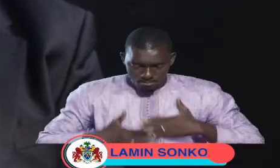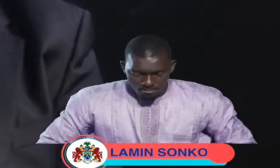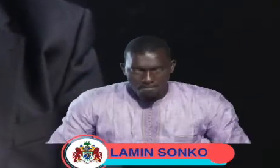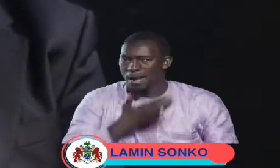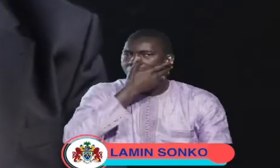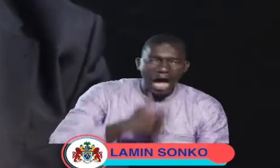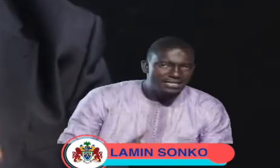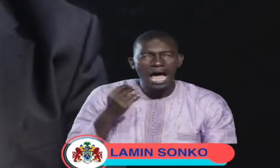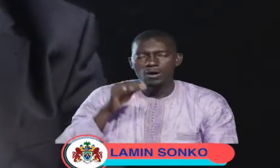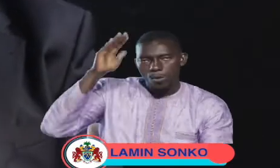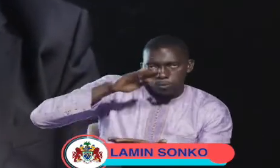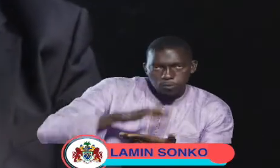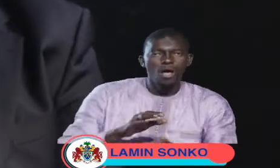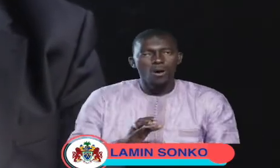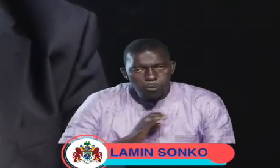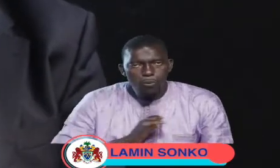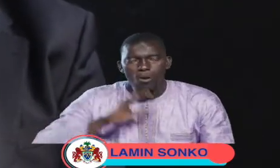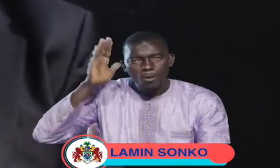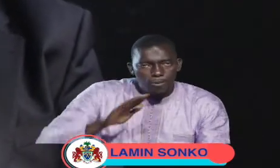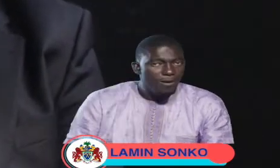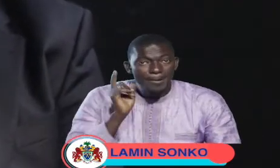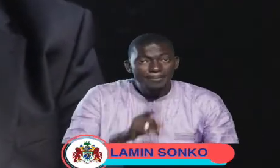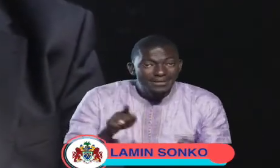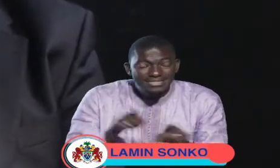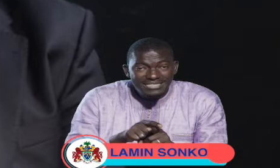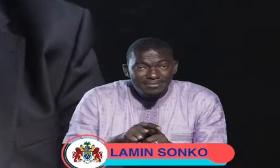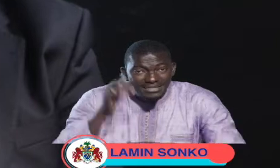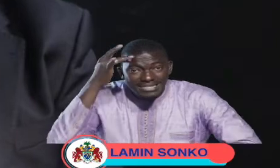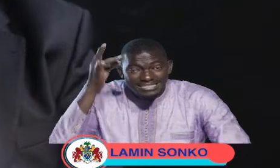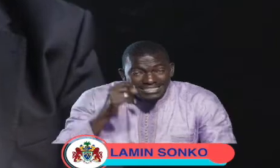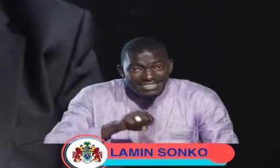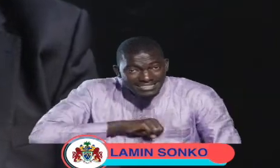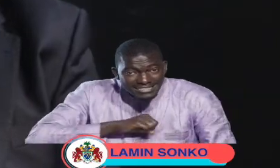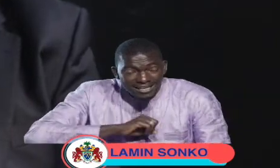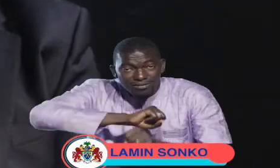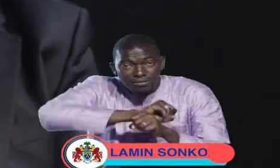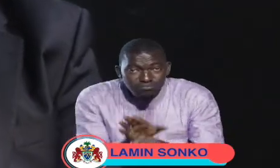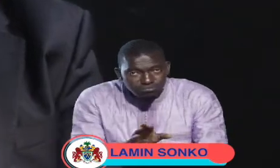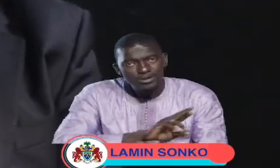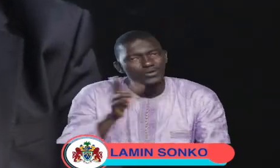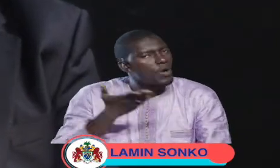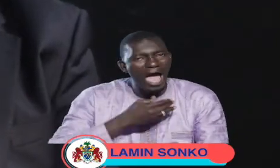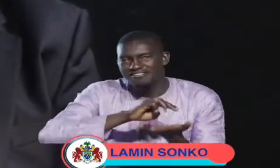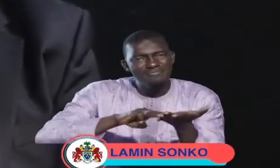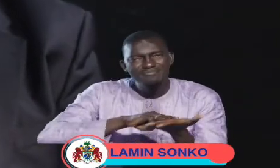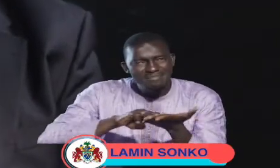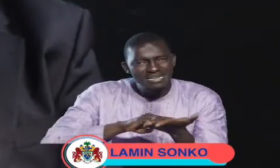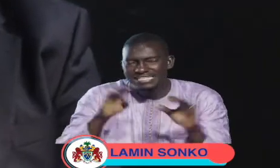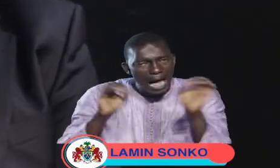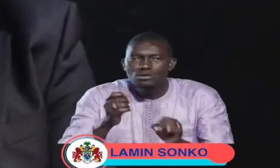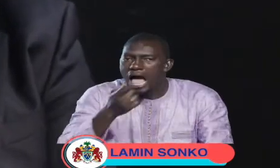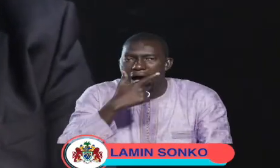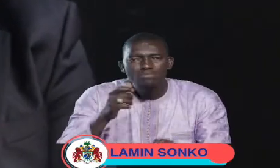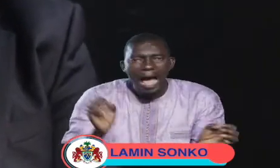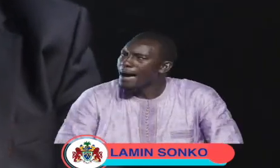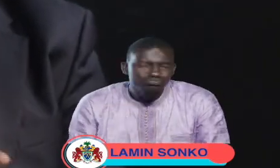mëna wañé sahar nak lañ ko mëna wañé way fièvre bi ci bopam bobu na belé ñu nga ut garab bi belé ñu té non ñu dañ wara xamné su ku ko amé